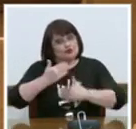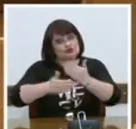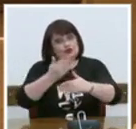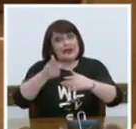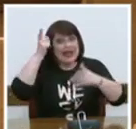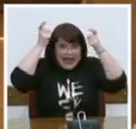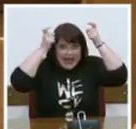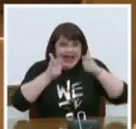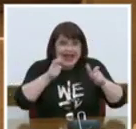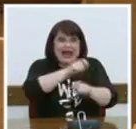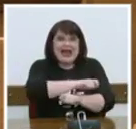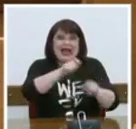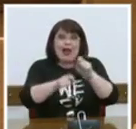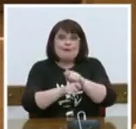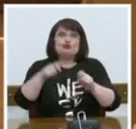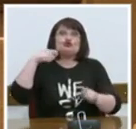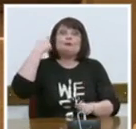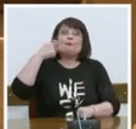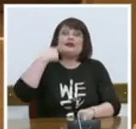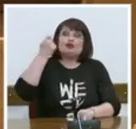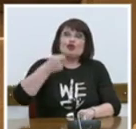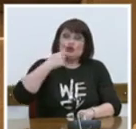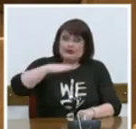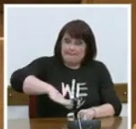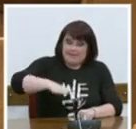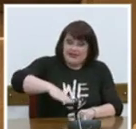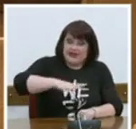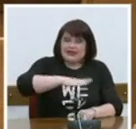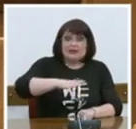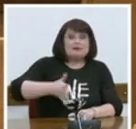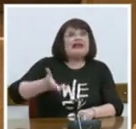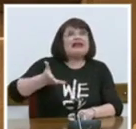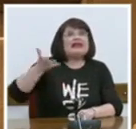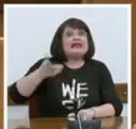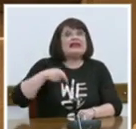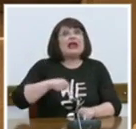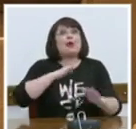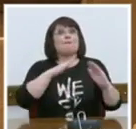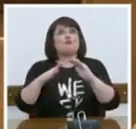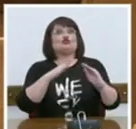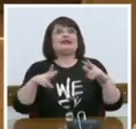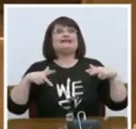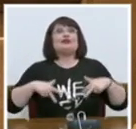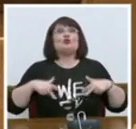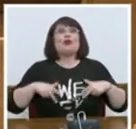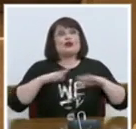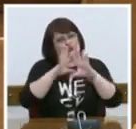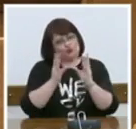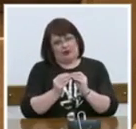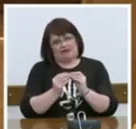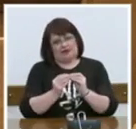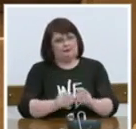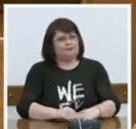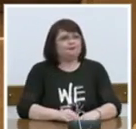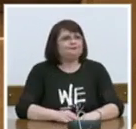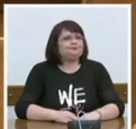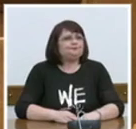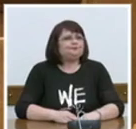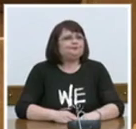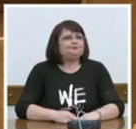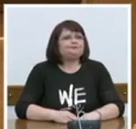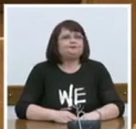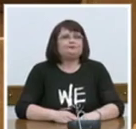η μητρότητα και η παιδική ηλικία τελούν υπό την προστασία του κράτους. Αναφορικά λοιπόν με την πρόθεσή